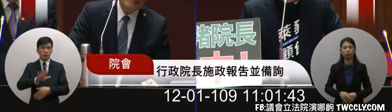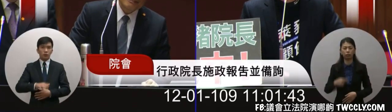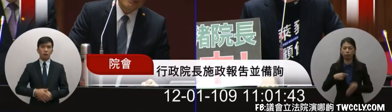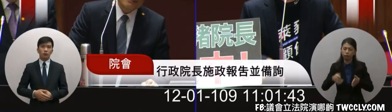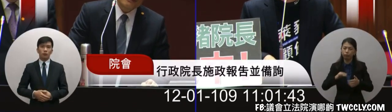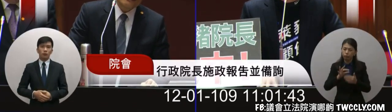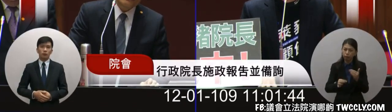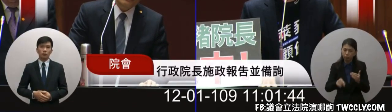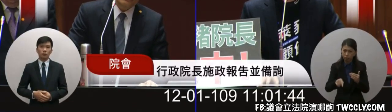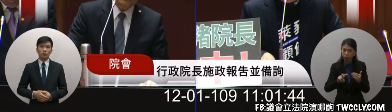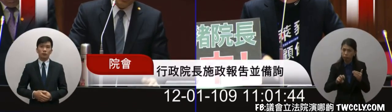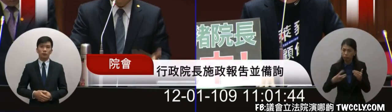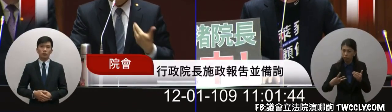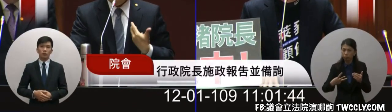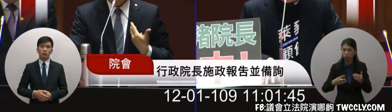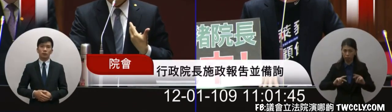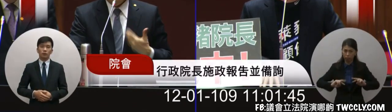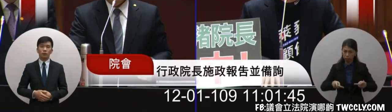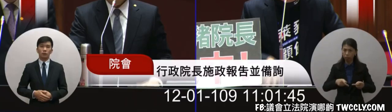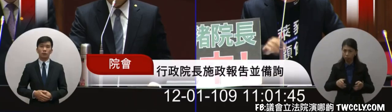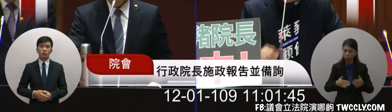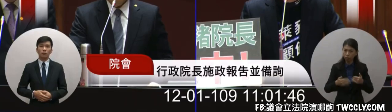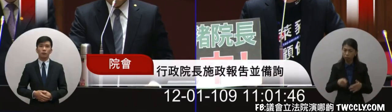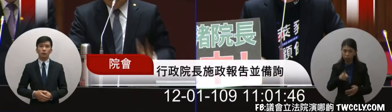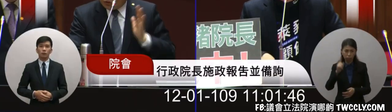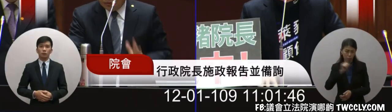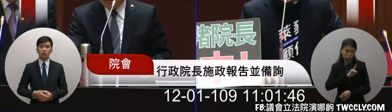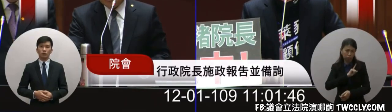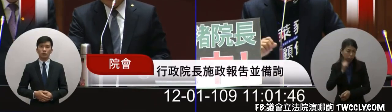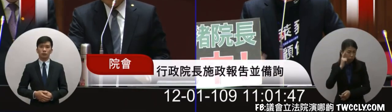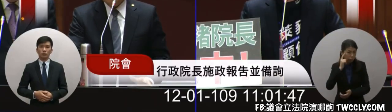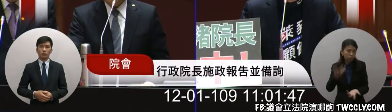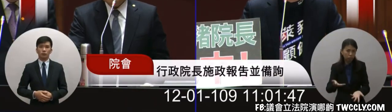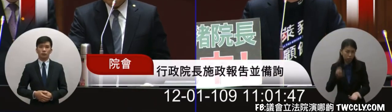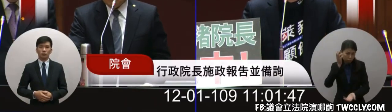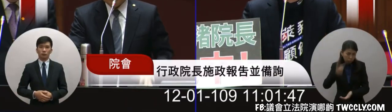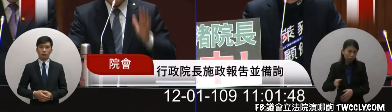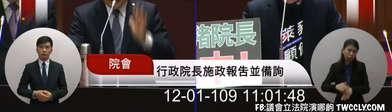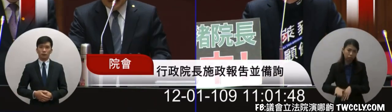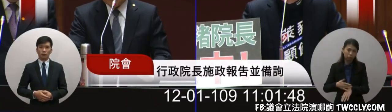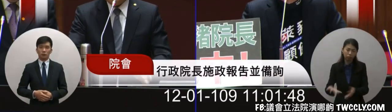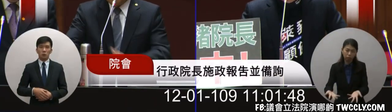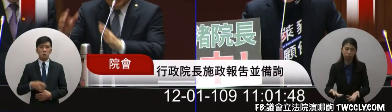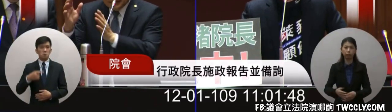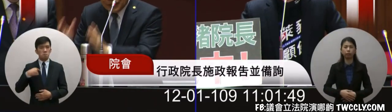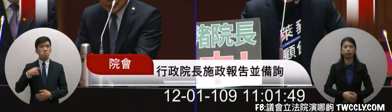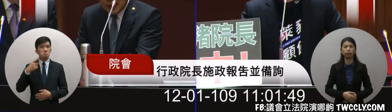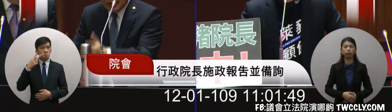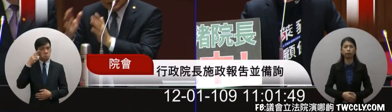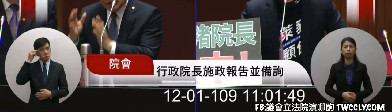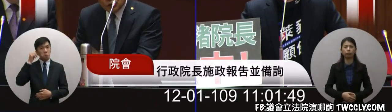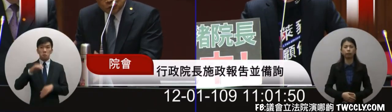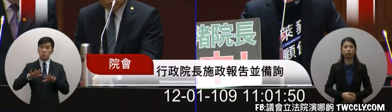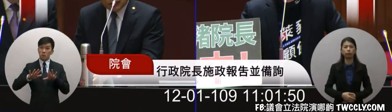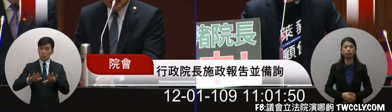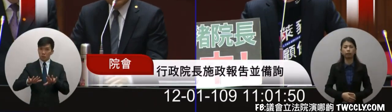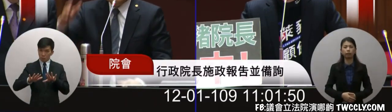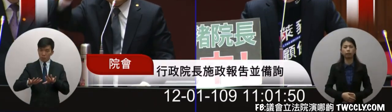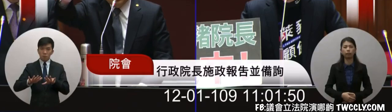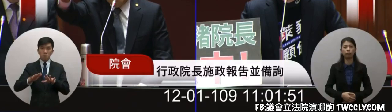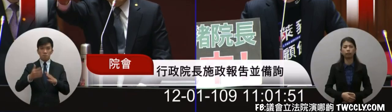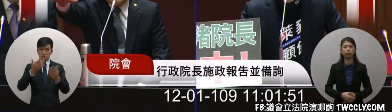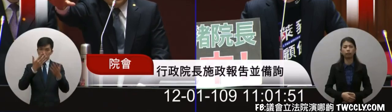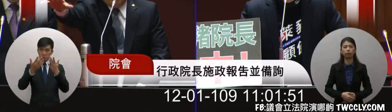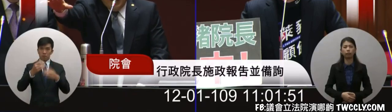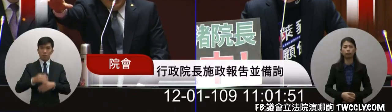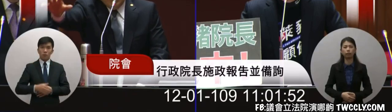嘛，23条的修正，您觉得这样子有没有问题？会不会有歧视的状况？ 我觉得我们现在很清楚的。